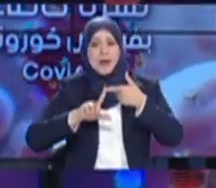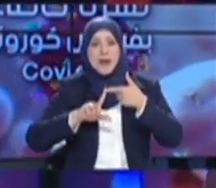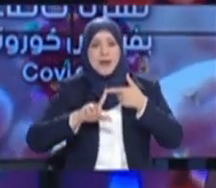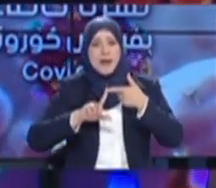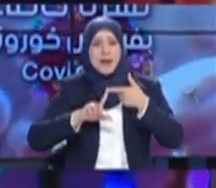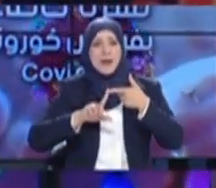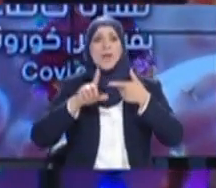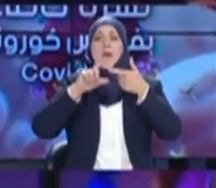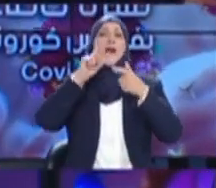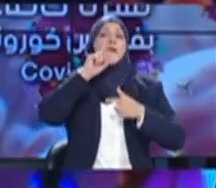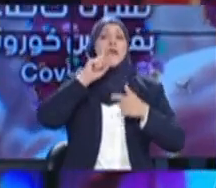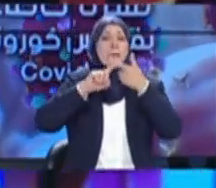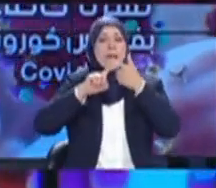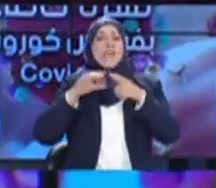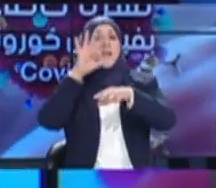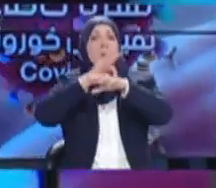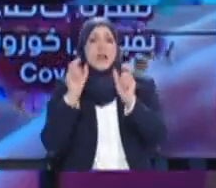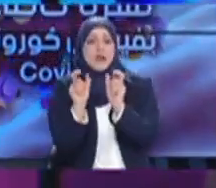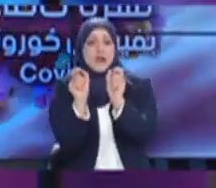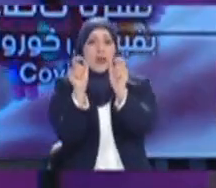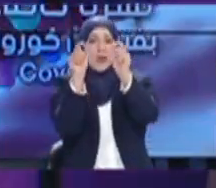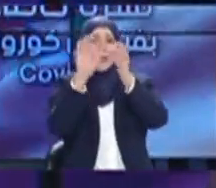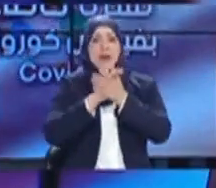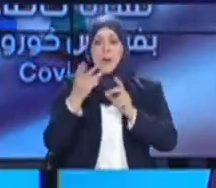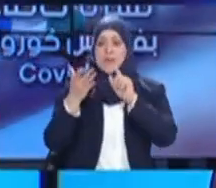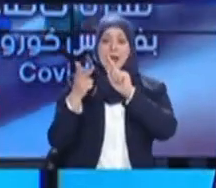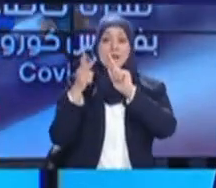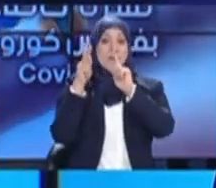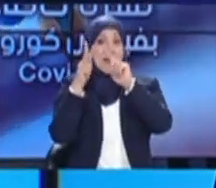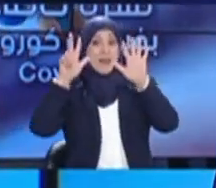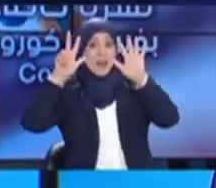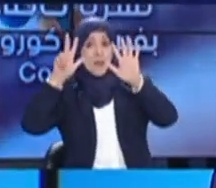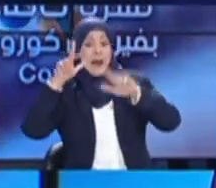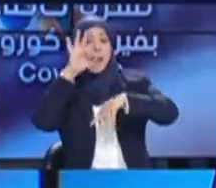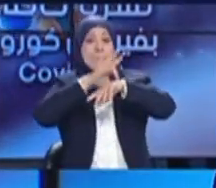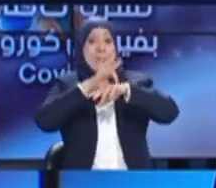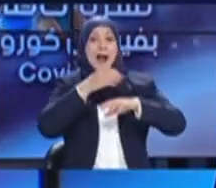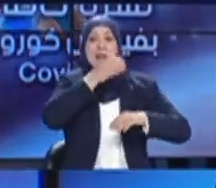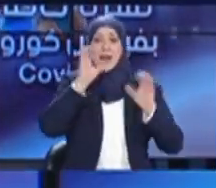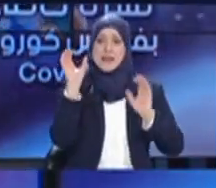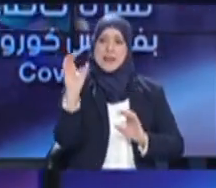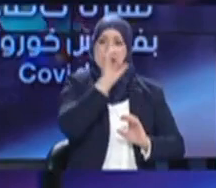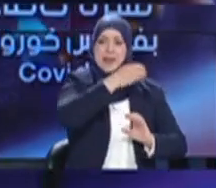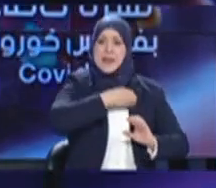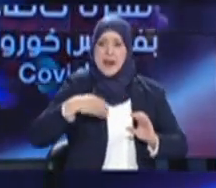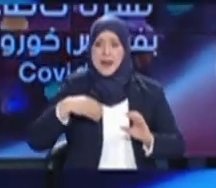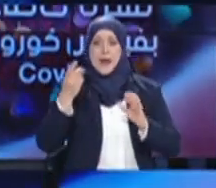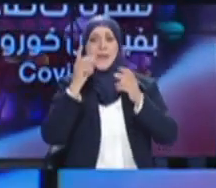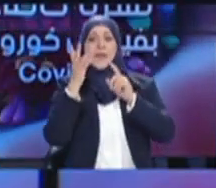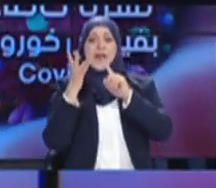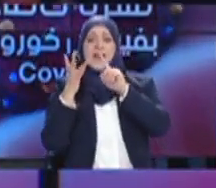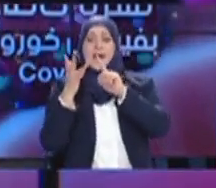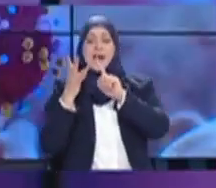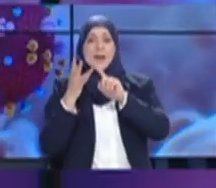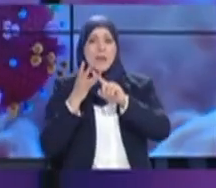سميره مرعي كذلك الامراض الجرثوميه، مدام مرعي الصدريه رئيس قسم الامراض الصدريه، مريم الزريبي